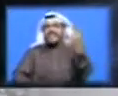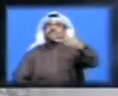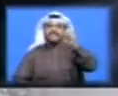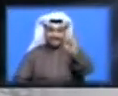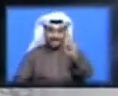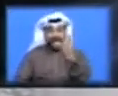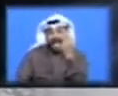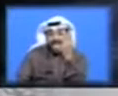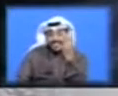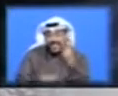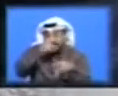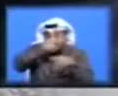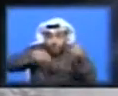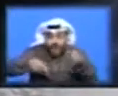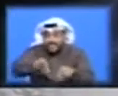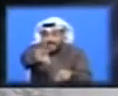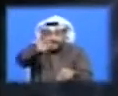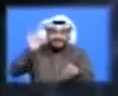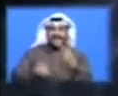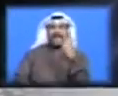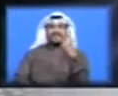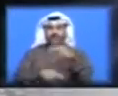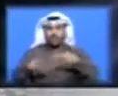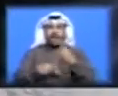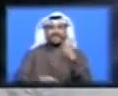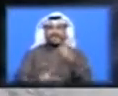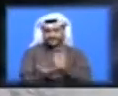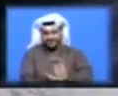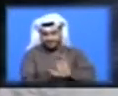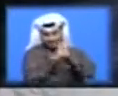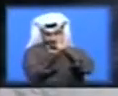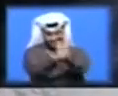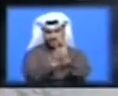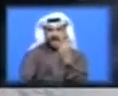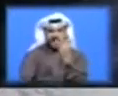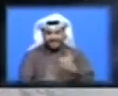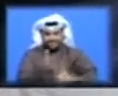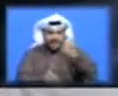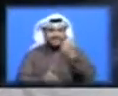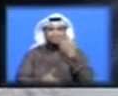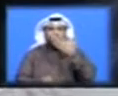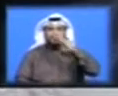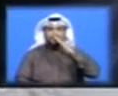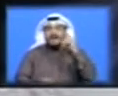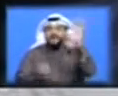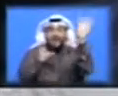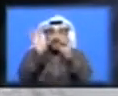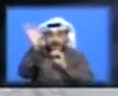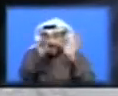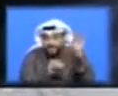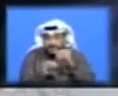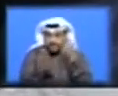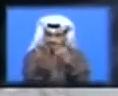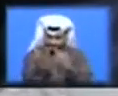في معرض القاهرة الدولي للكتاب من كتاب في الأدب والثقافة والقصة والأدب